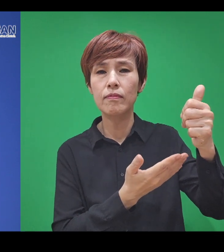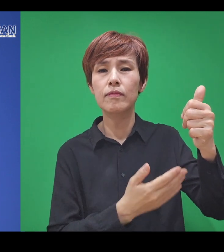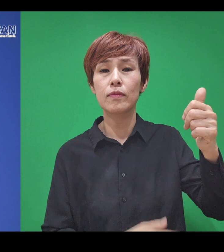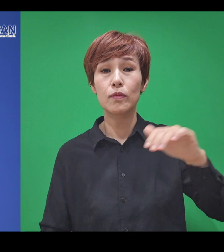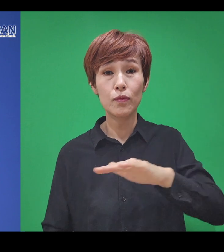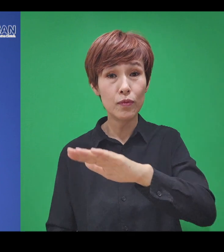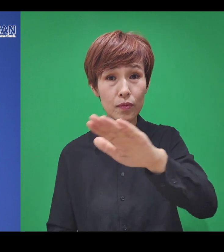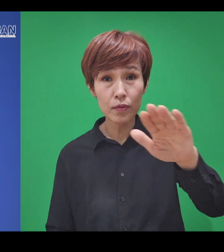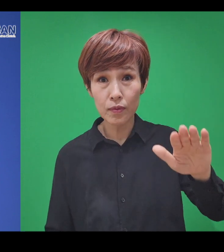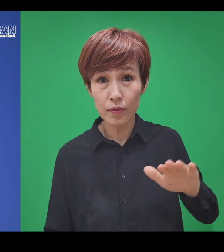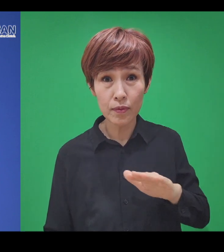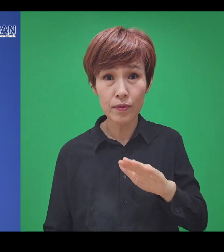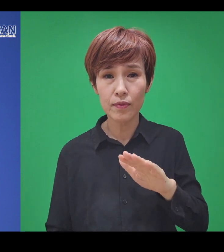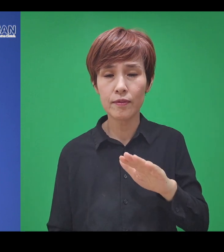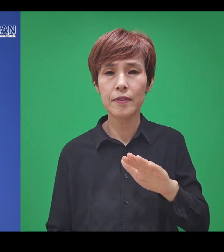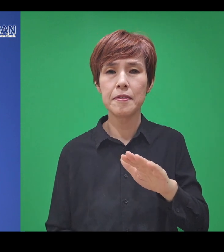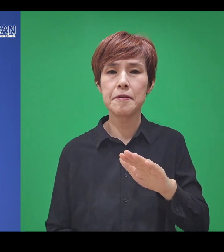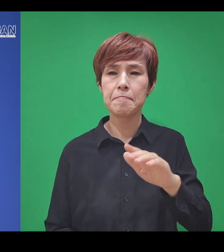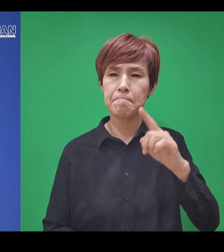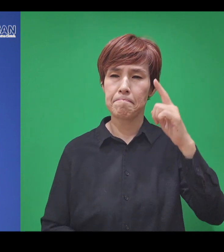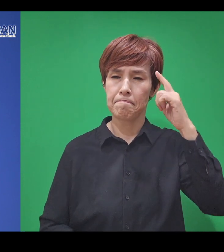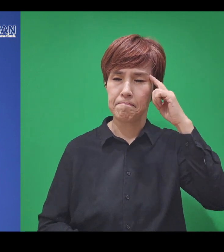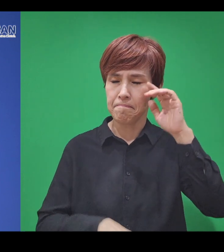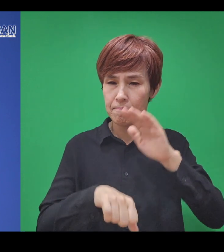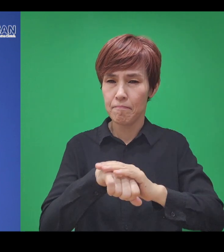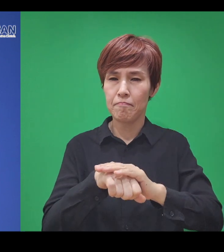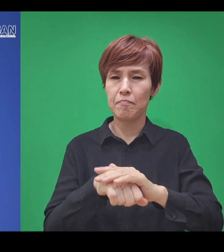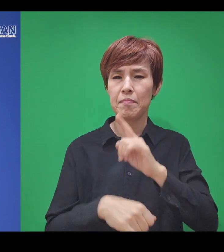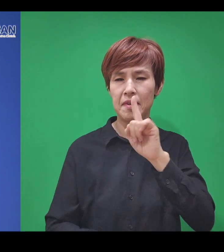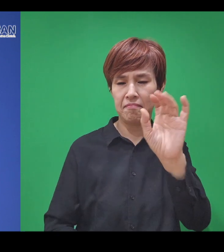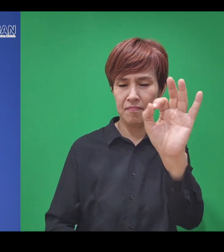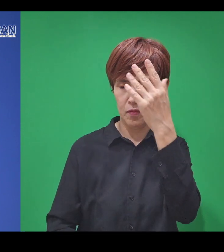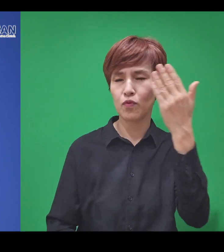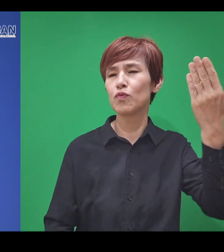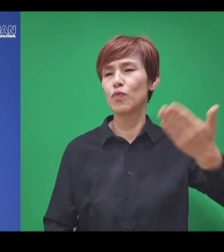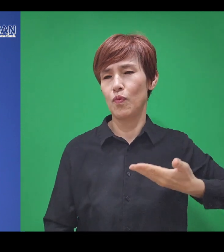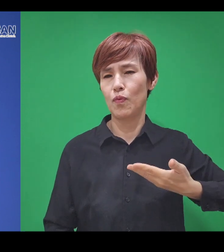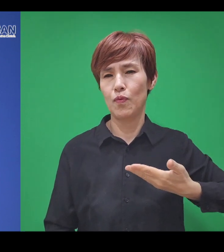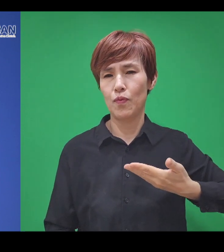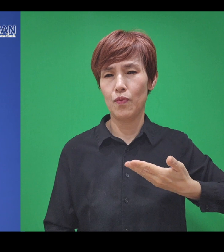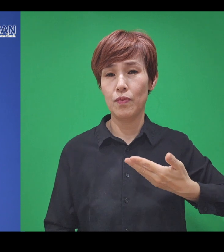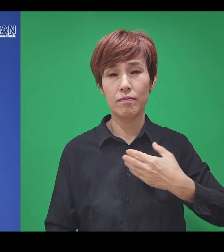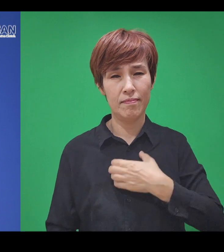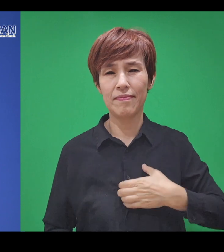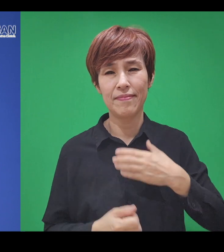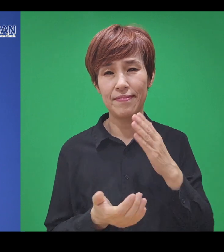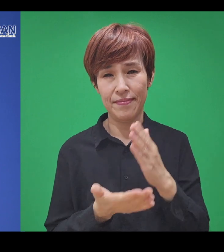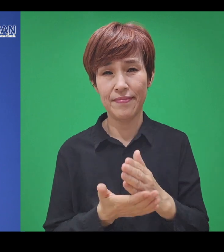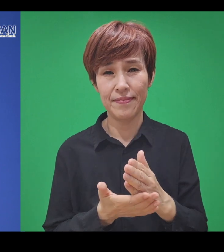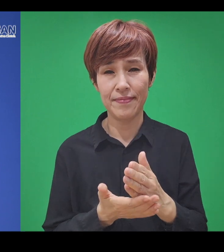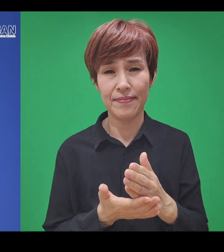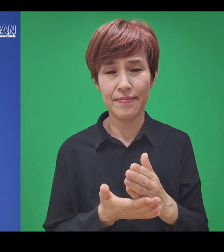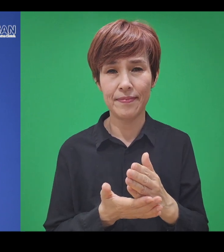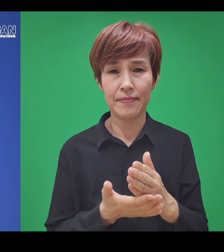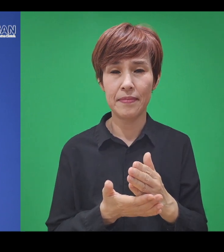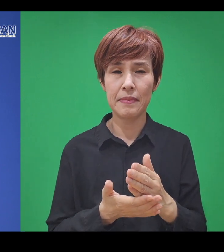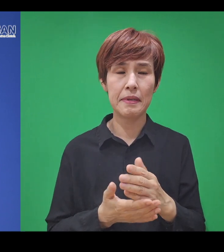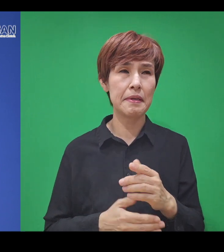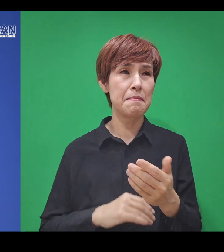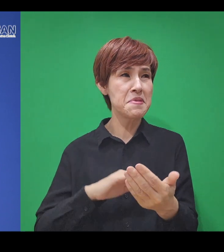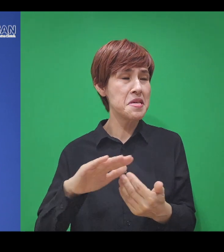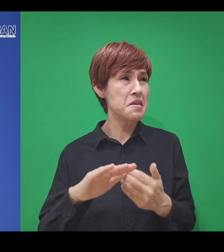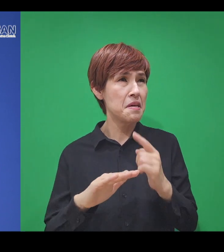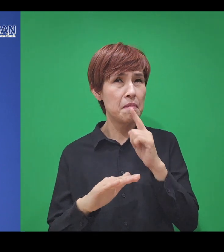구주께서 구변을 줄 테니, 지혜를 줄 테니 염려하지 말고 미리 변명할